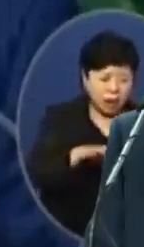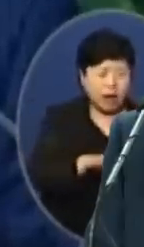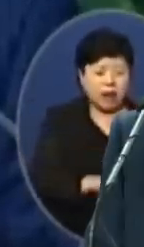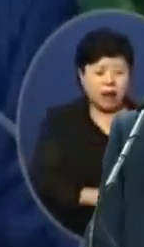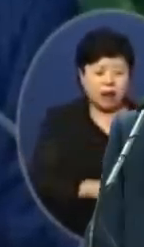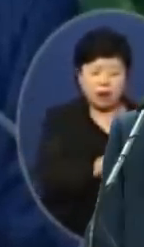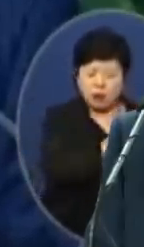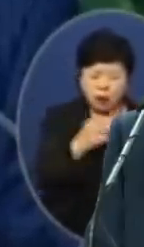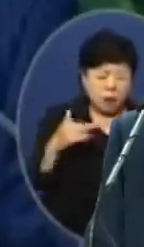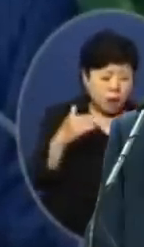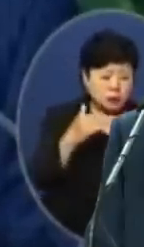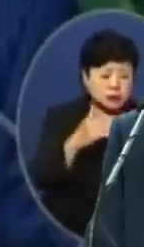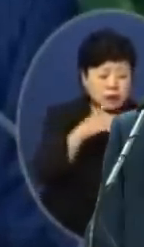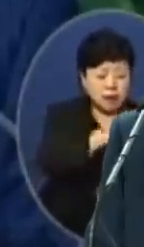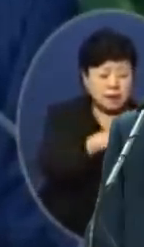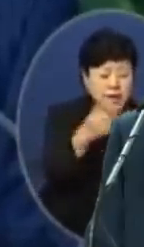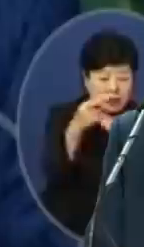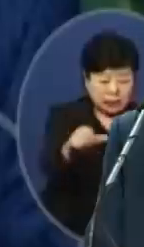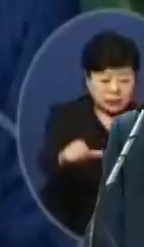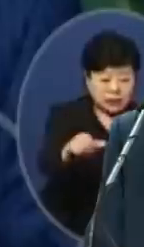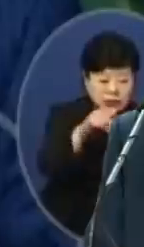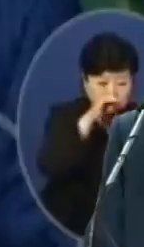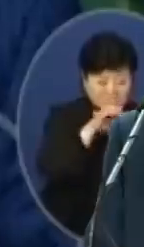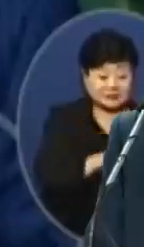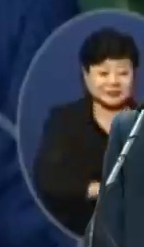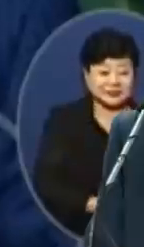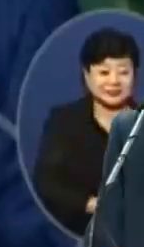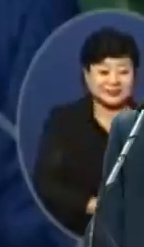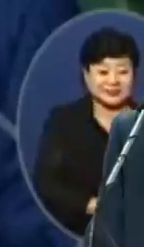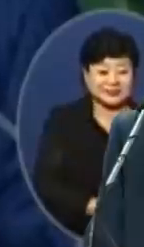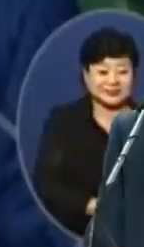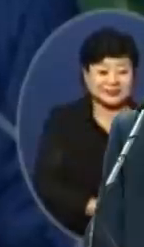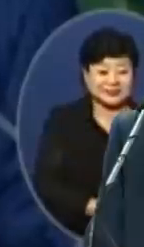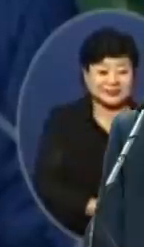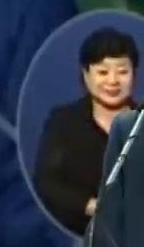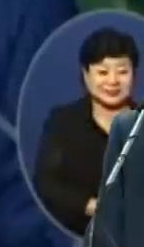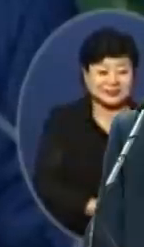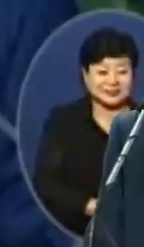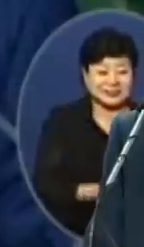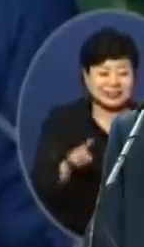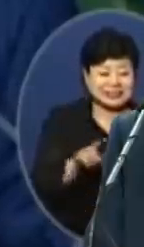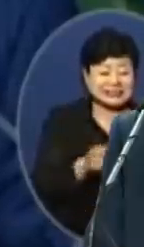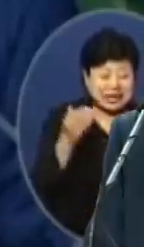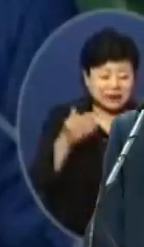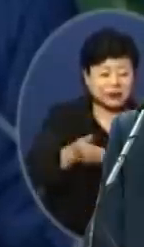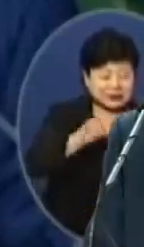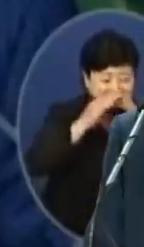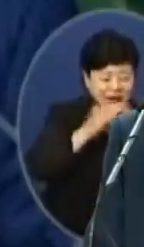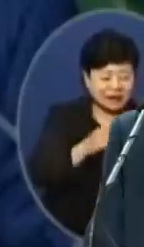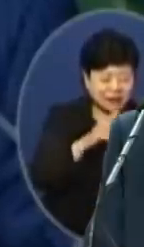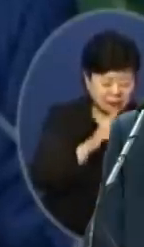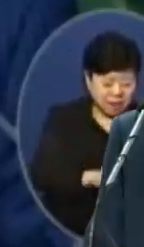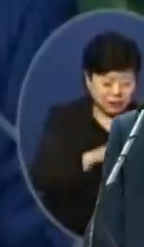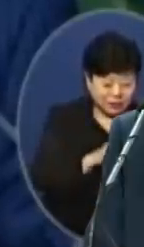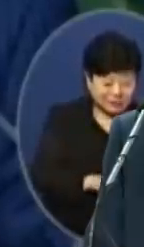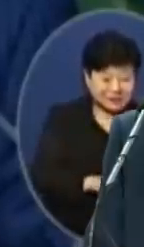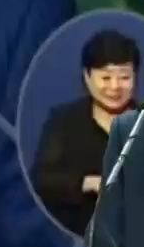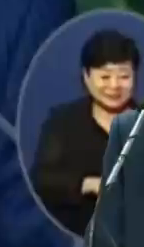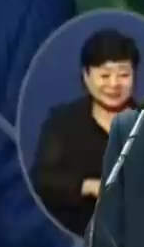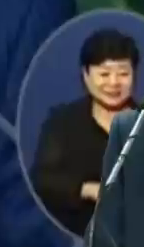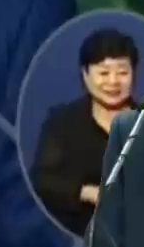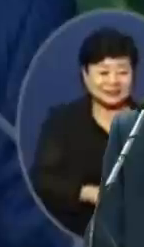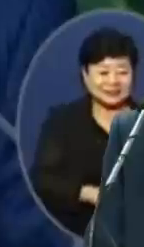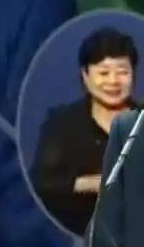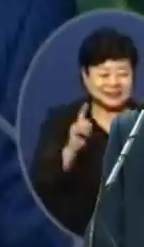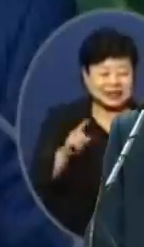아주 큼직한데 방이 다섯 개나 있어요. 아니 당장 신학교 시작에는 안성맞춤이더라고요. 그래서 당장